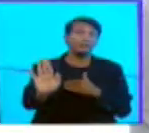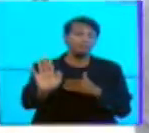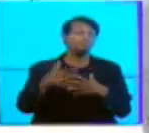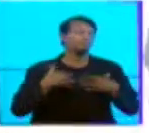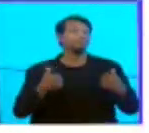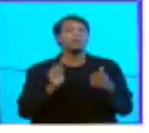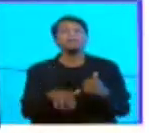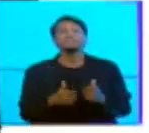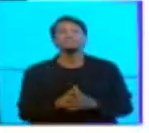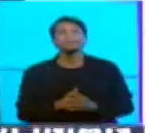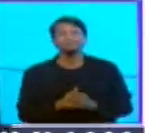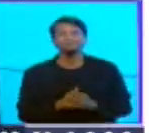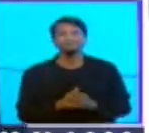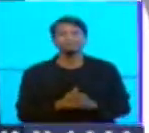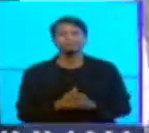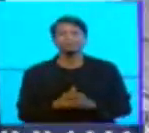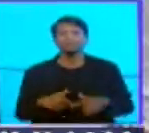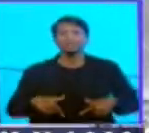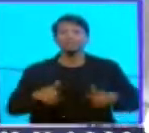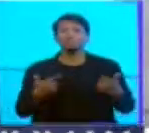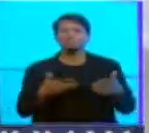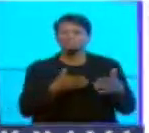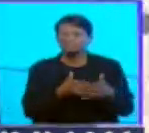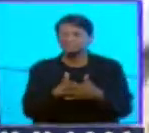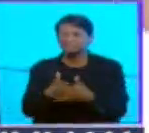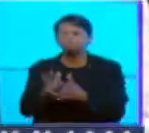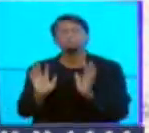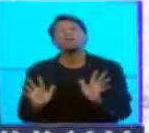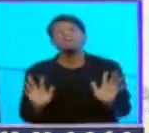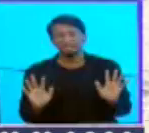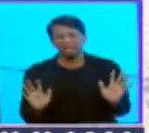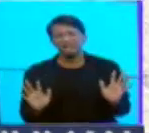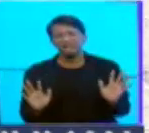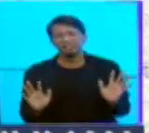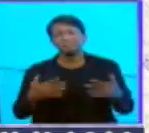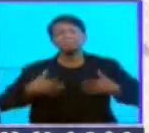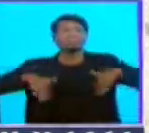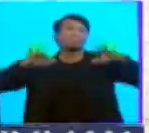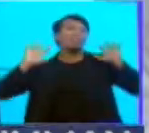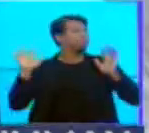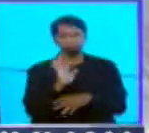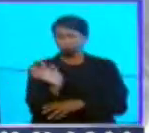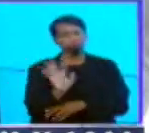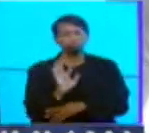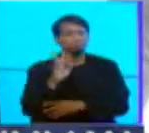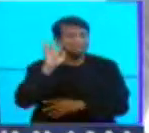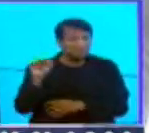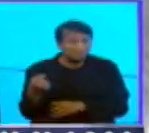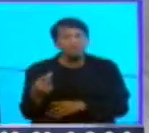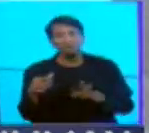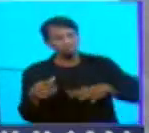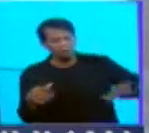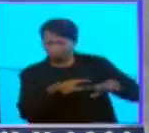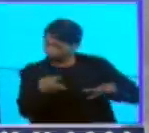Hidup dengan keterbatasan tidak membuat Duliman patah semangat. Istri dan keluarga tetap menjadi semangatnya, dan kini bantuan kaki